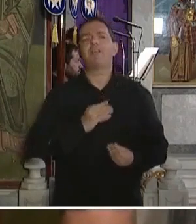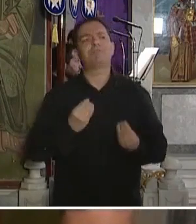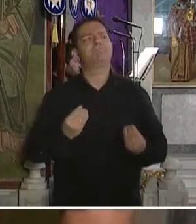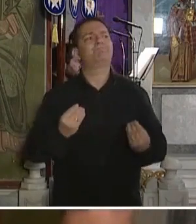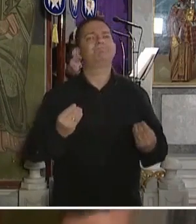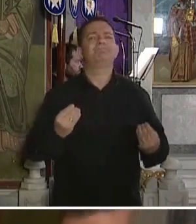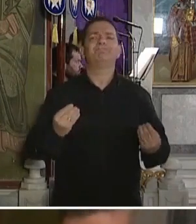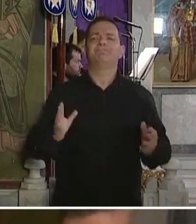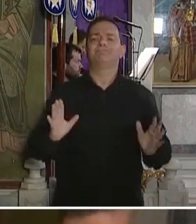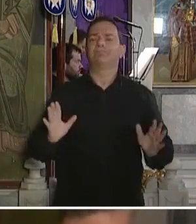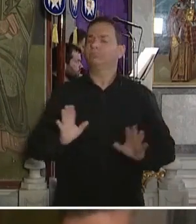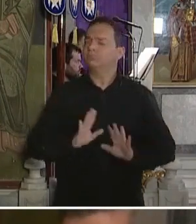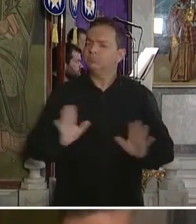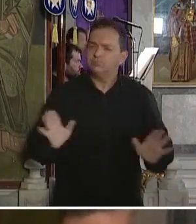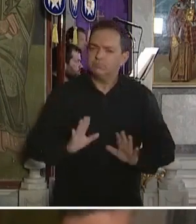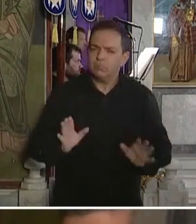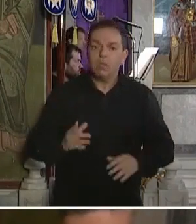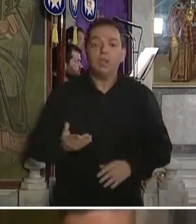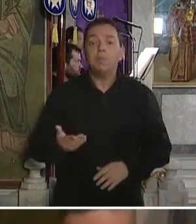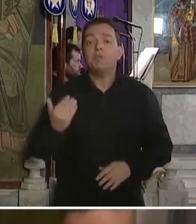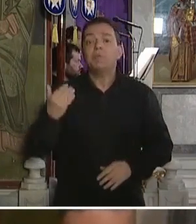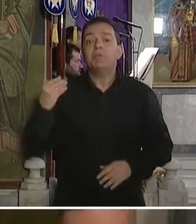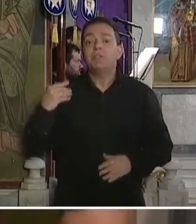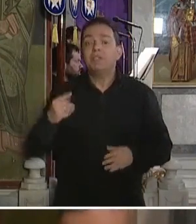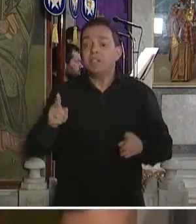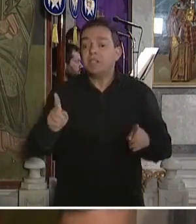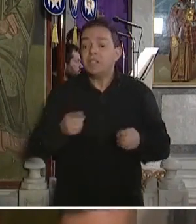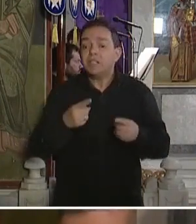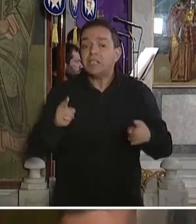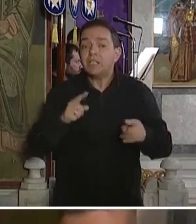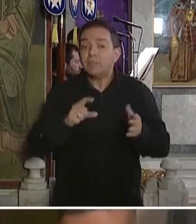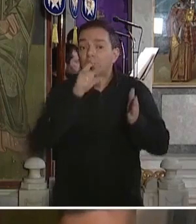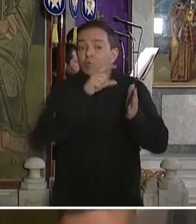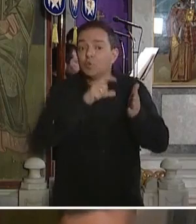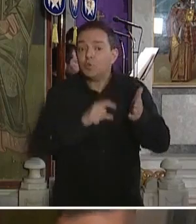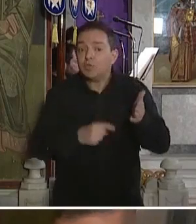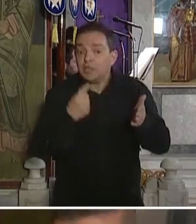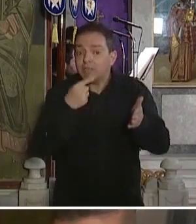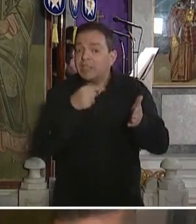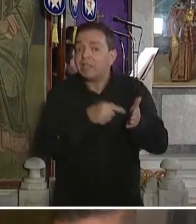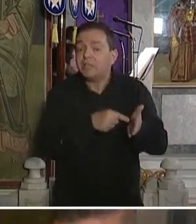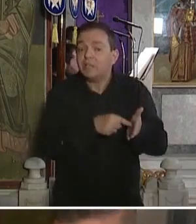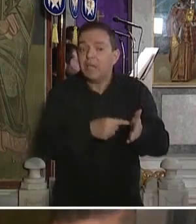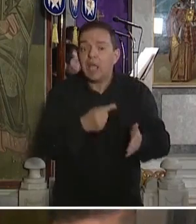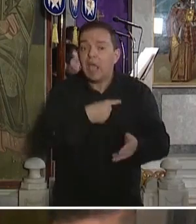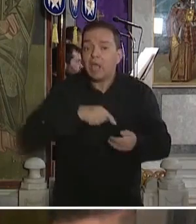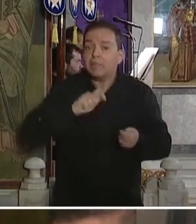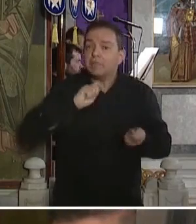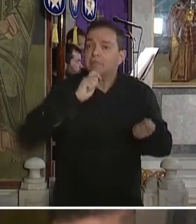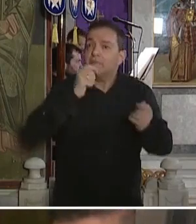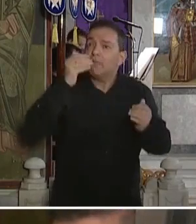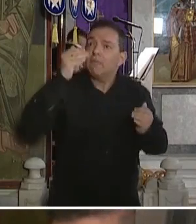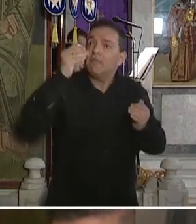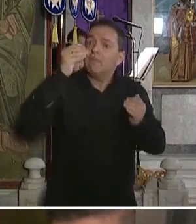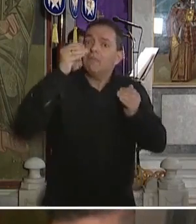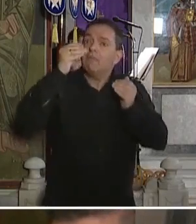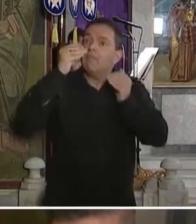αλλά είναι, όπως έλεγαν τα πρώτα τροπάρια, με άλλες λέξεις, να γίνουμε θεωμένοι